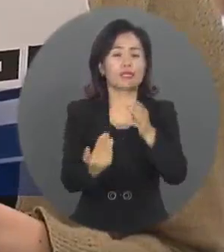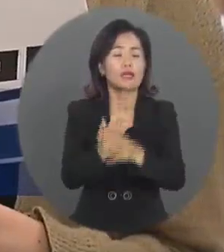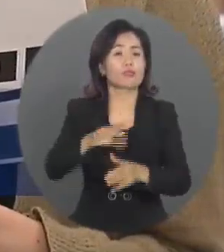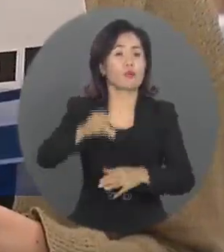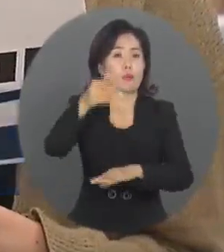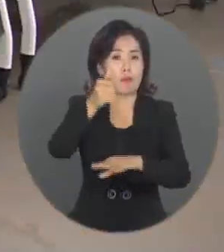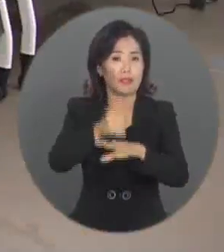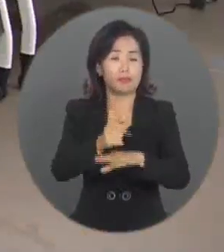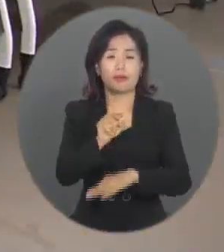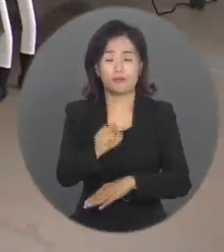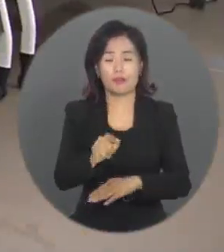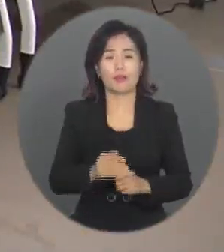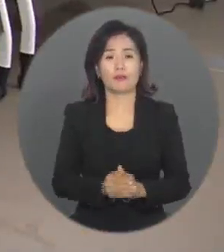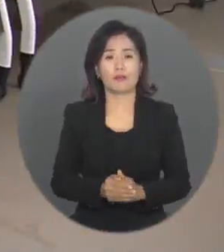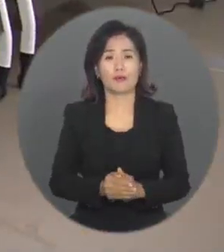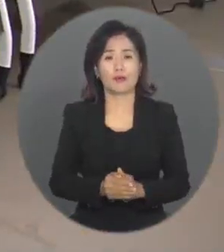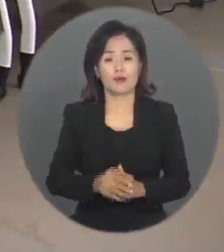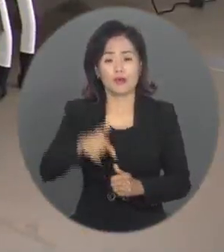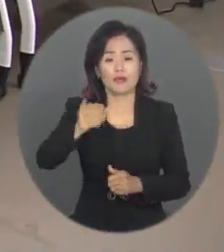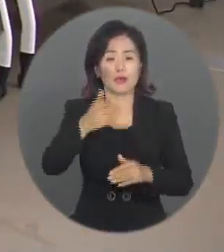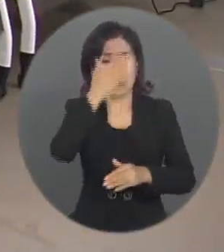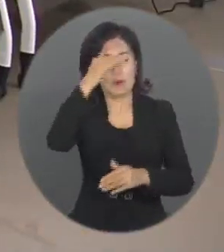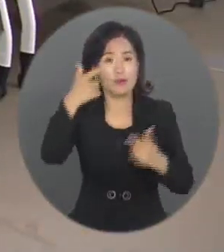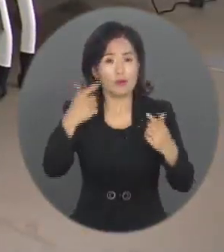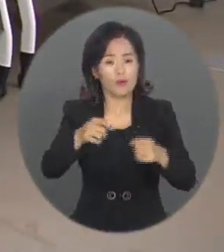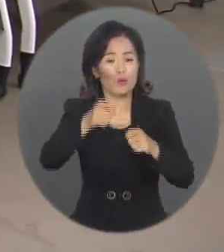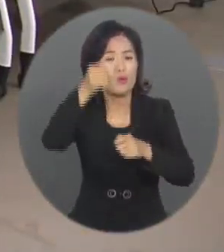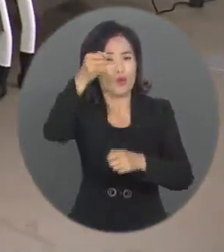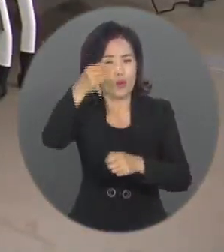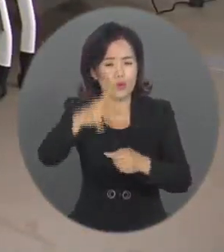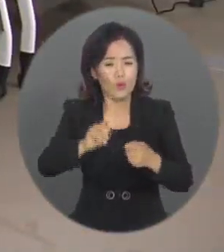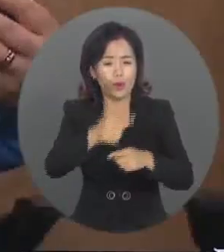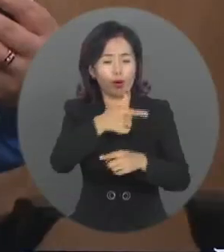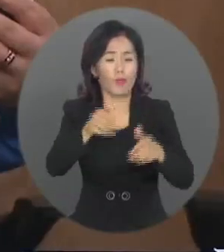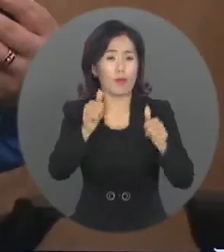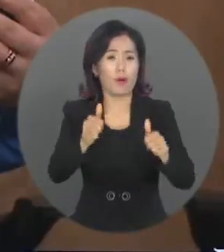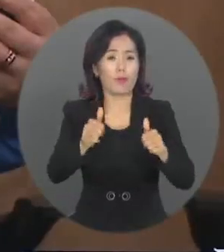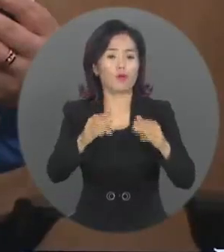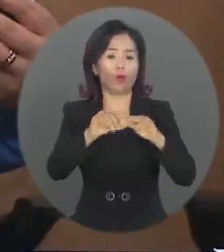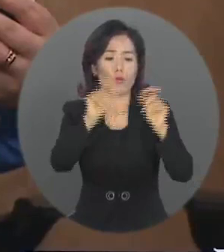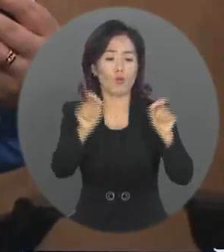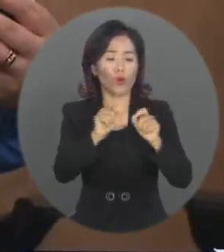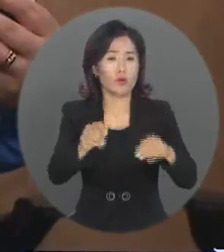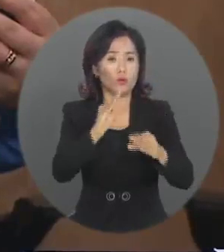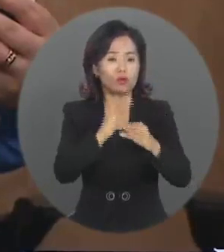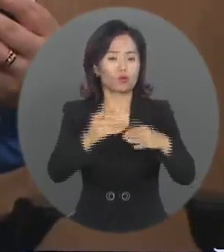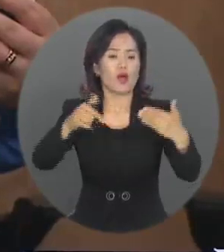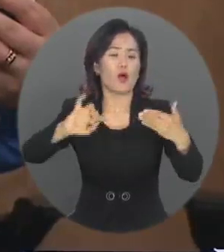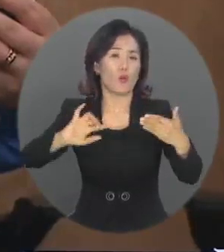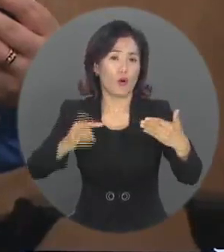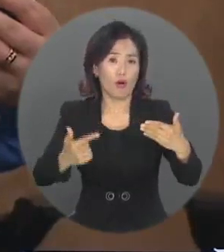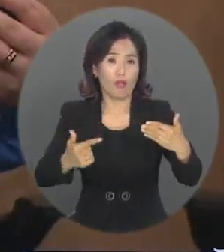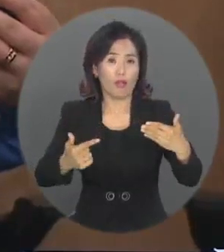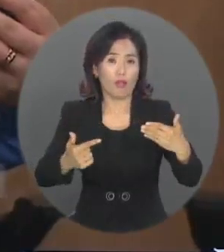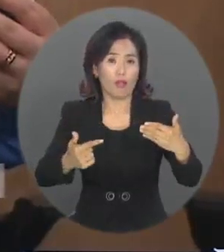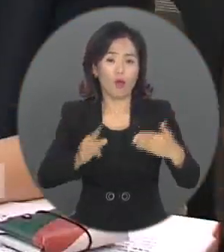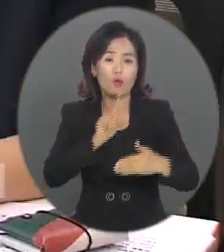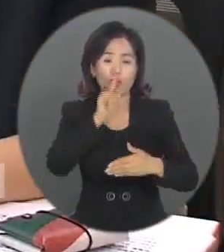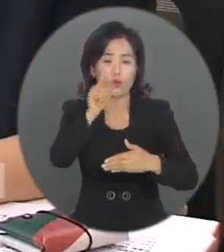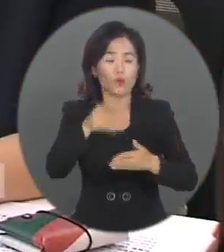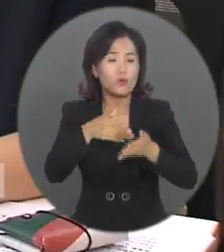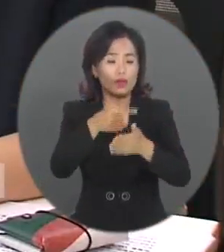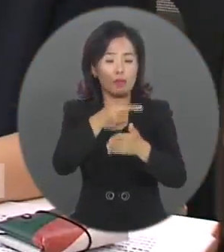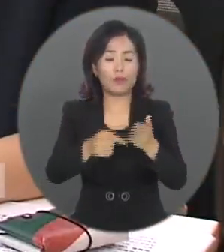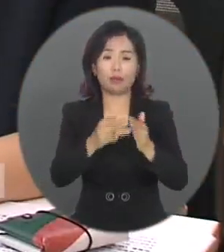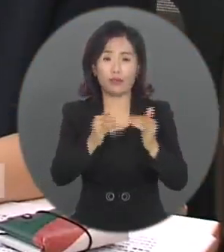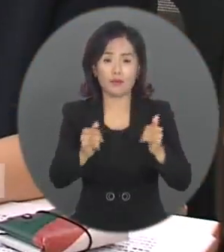처음이자 끝이다. 김할머니 사건처럼 수년째 대법원에 머물러 있는 손해배상 소송은 모두 9건. 소를 제기한